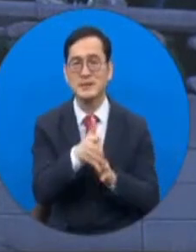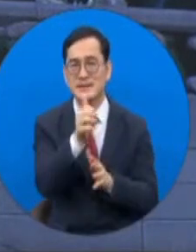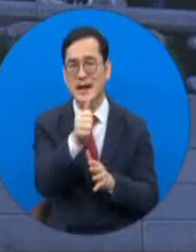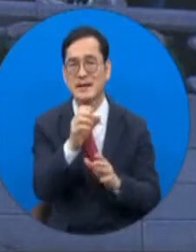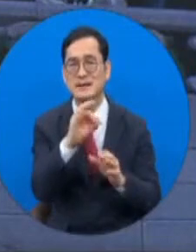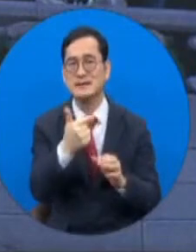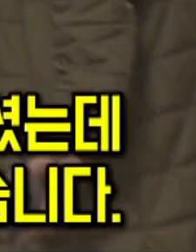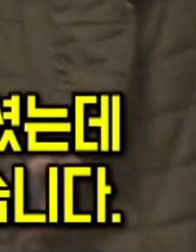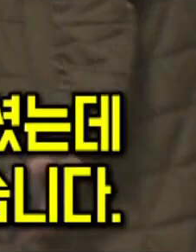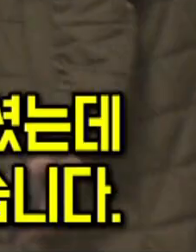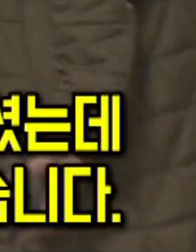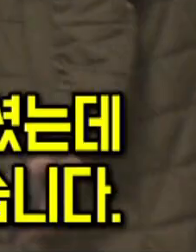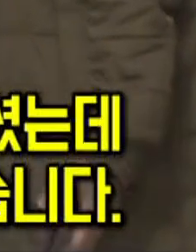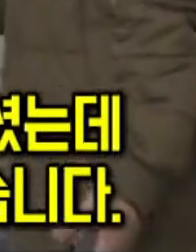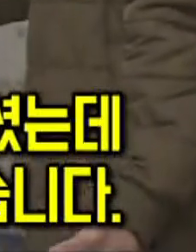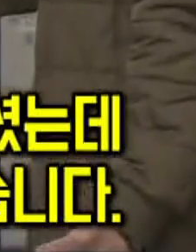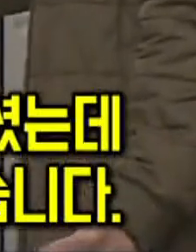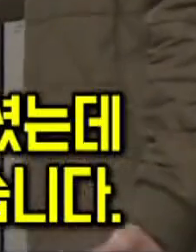보시죠.